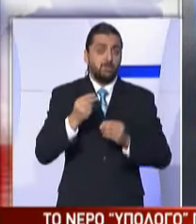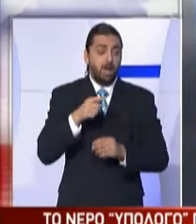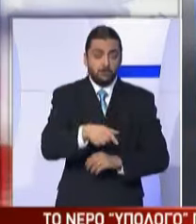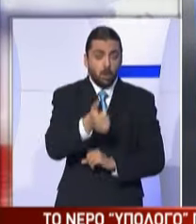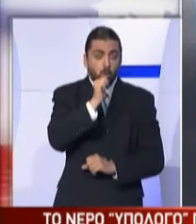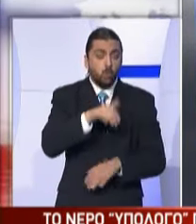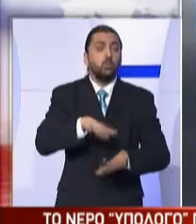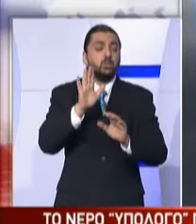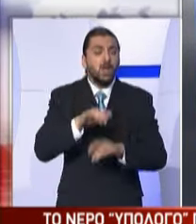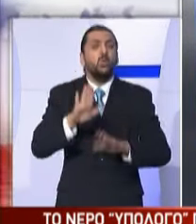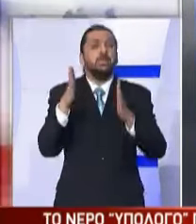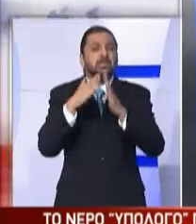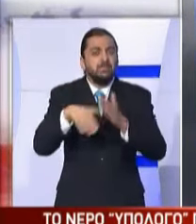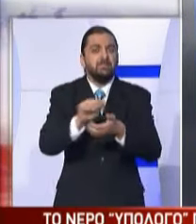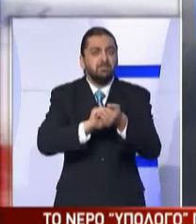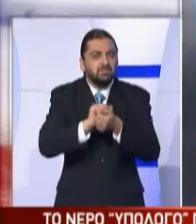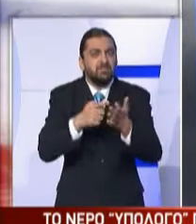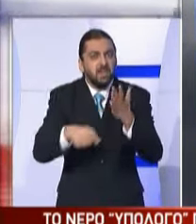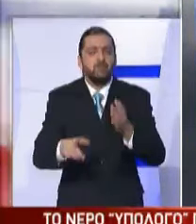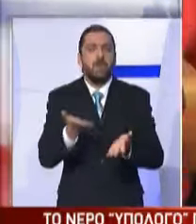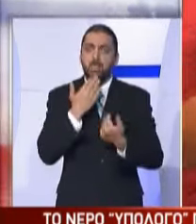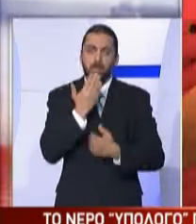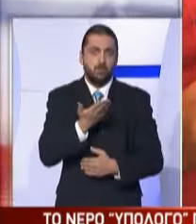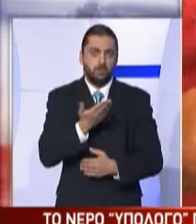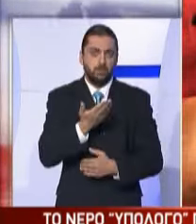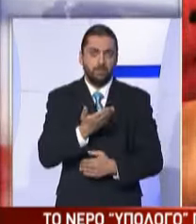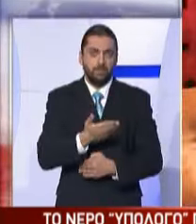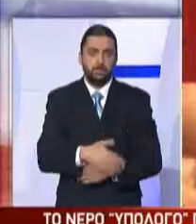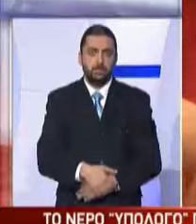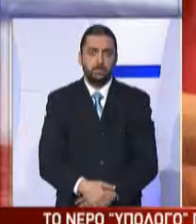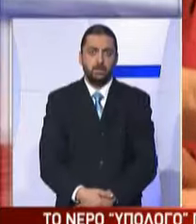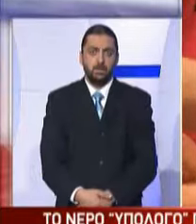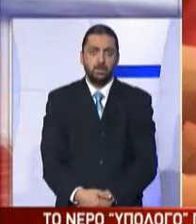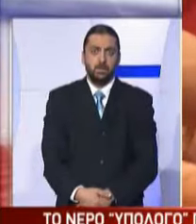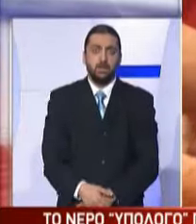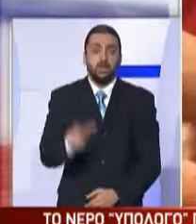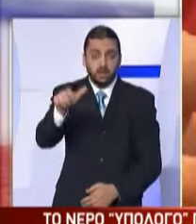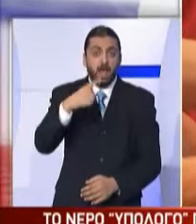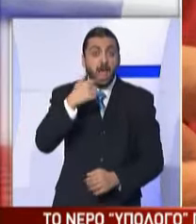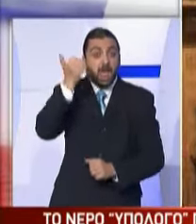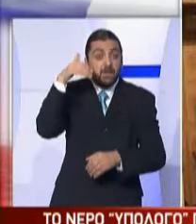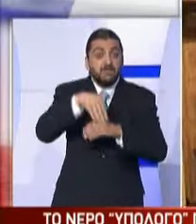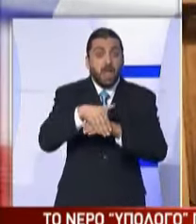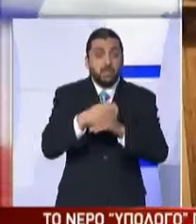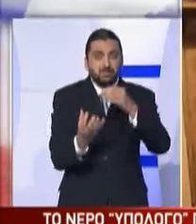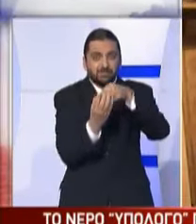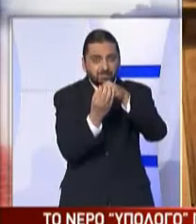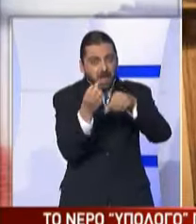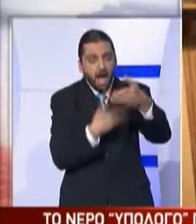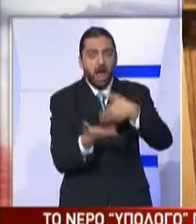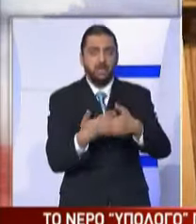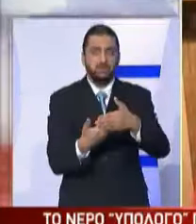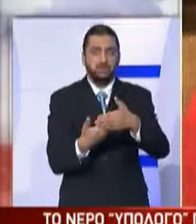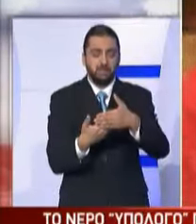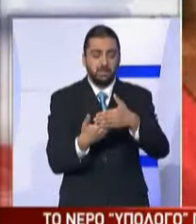μόνο για πόση, αλλά και για οικιακή χρήση. Αυτό. Και πιο πολλά ακόμα. Χθες το άλλαξε, ψωστό βράδυ. Ακατάλληλο ακόμη